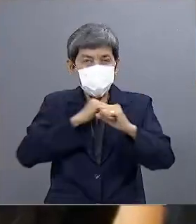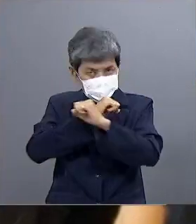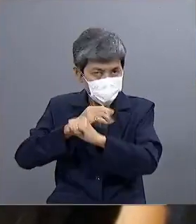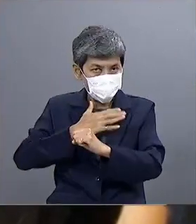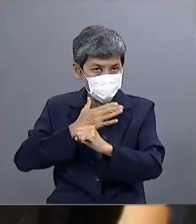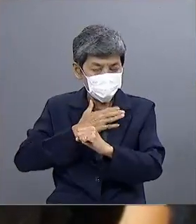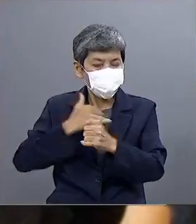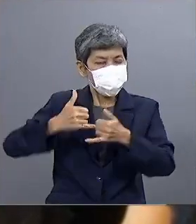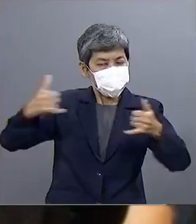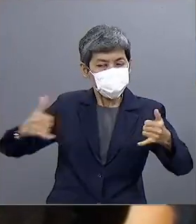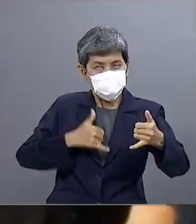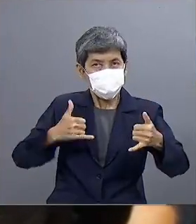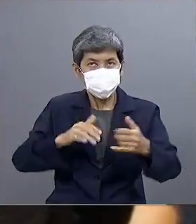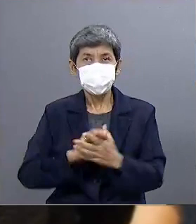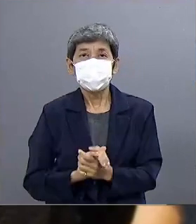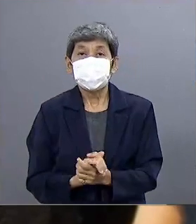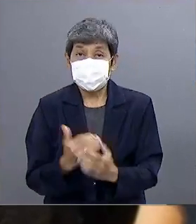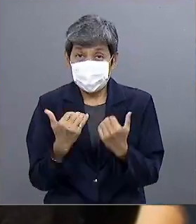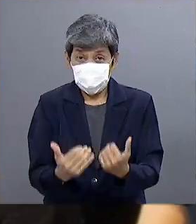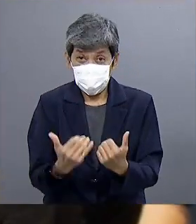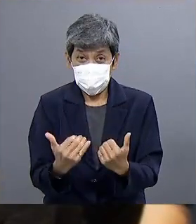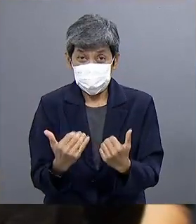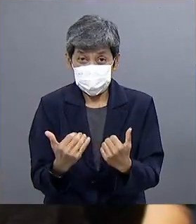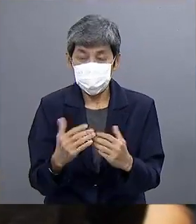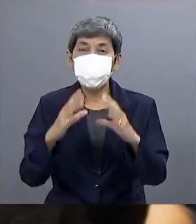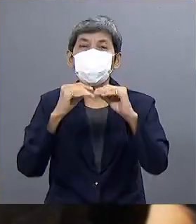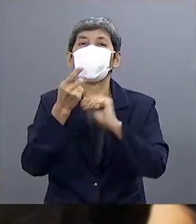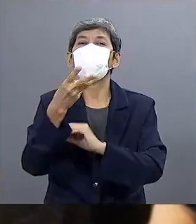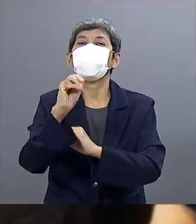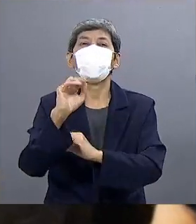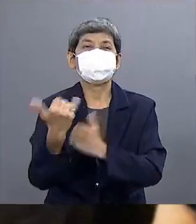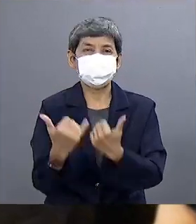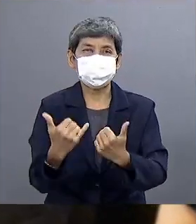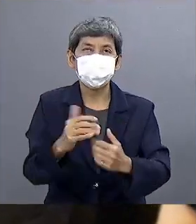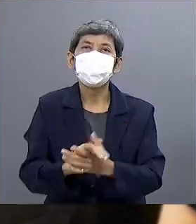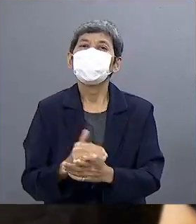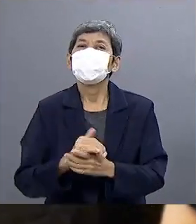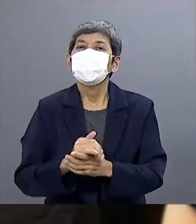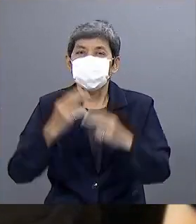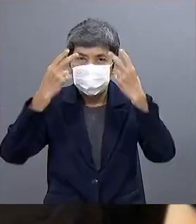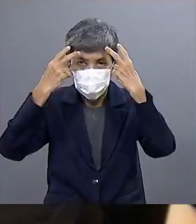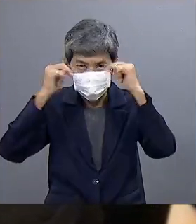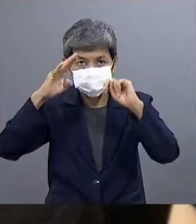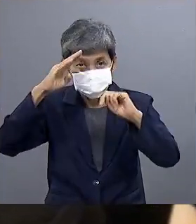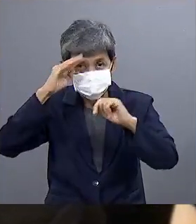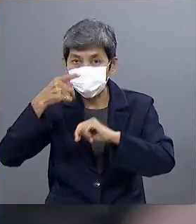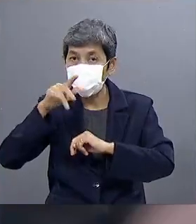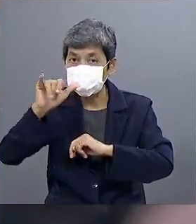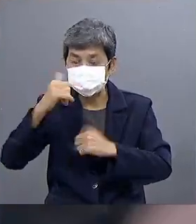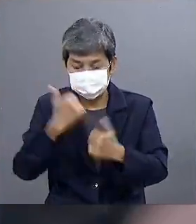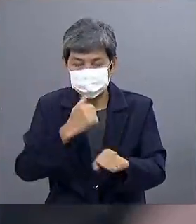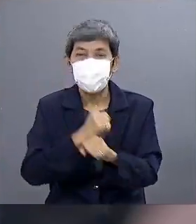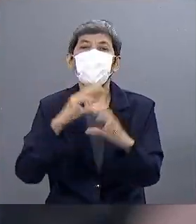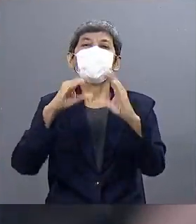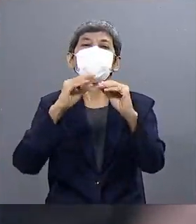ค่ะขณะที่ในวันนี้นะคะถือว่าเป็นการประชุมครม.ครั้งแรกค่ะที่พลเอกประยุทธ์จันทร์โอชานายกรัฐมนตรีจะมีการประชุมผ่านวิดีโอค